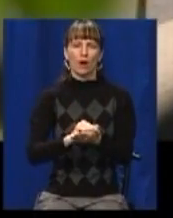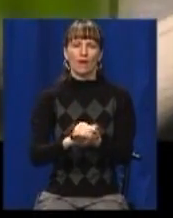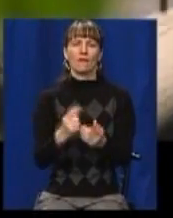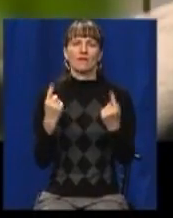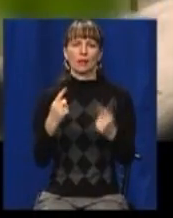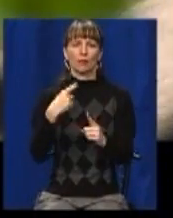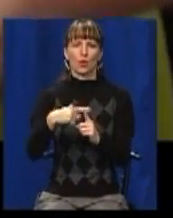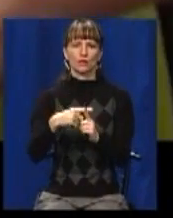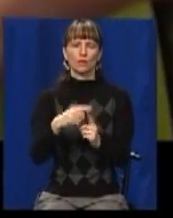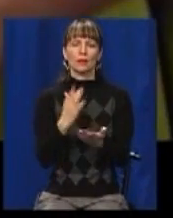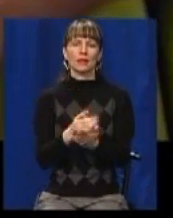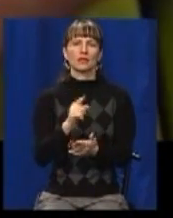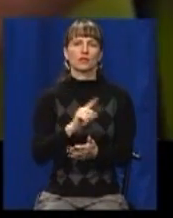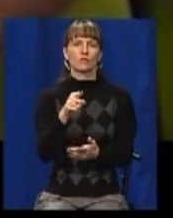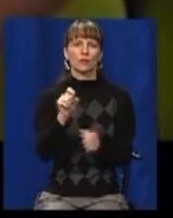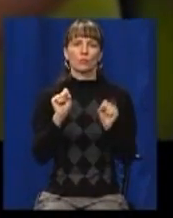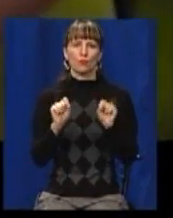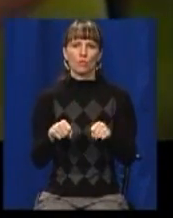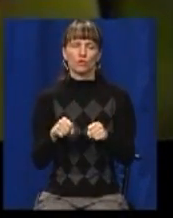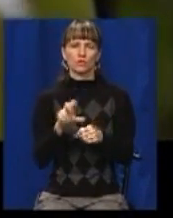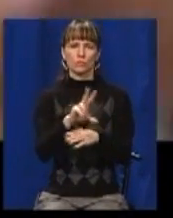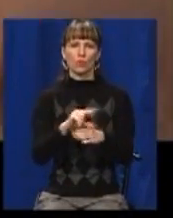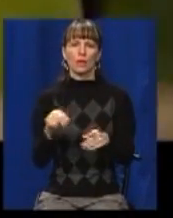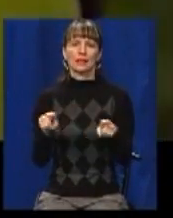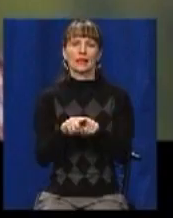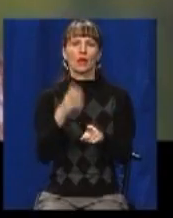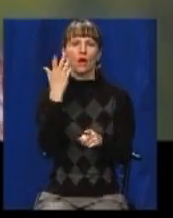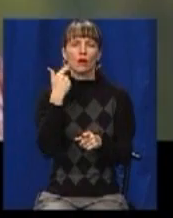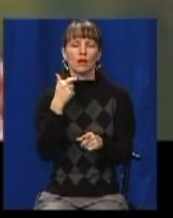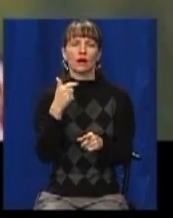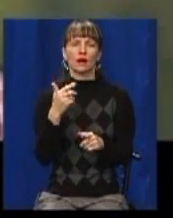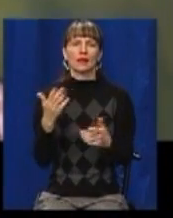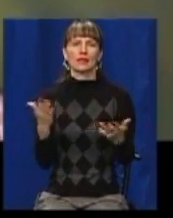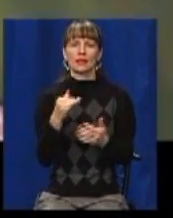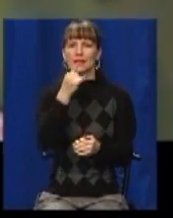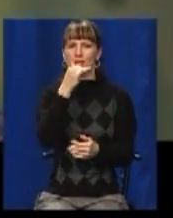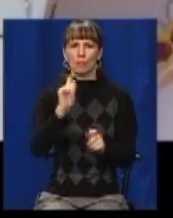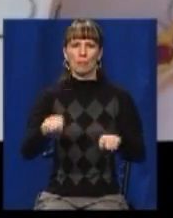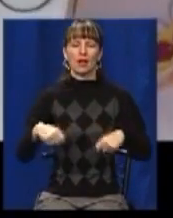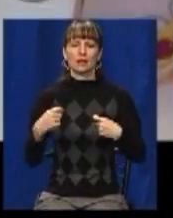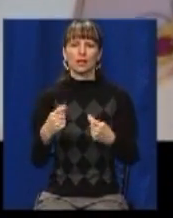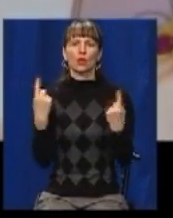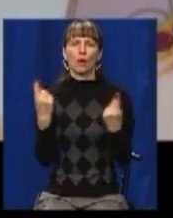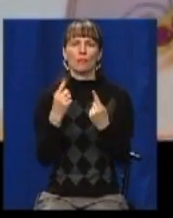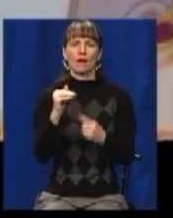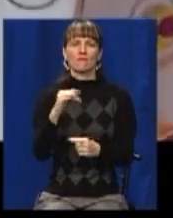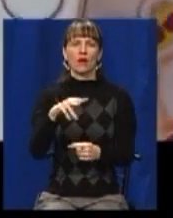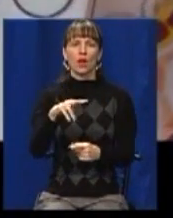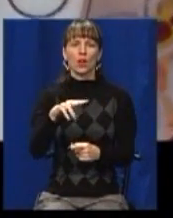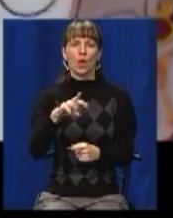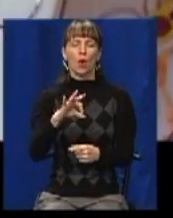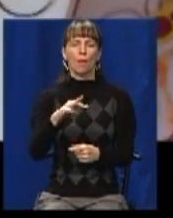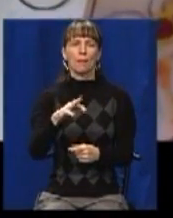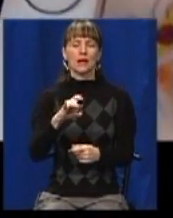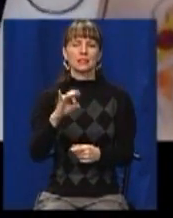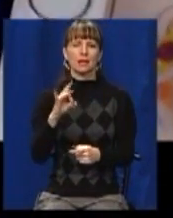плюсом гаджету є і те, що він може відтворювати такі кольори та відтінки, які не зможуть передати звичайні фломастери та олівці.